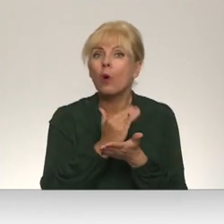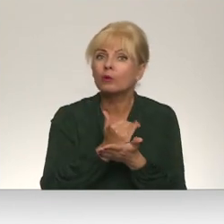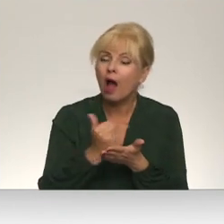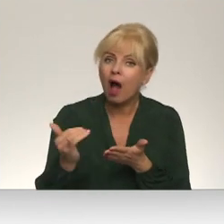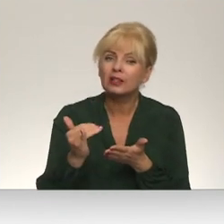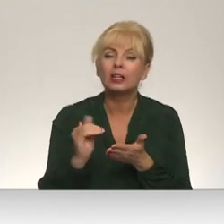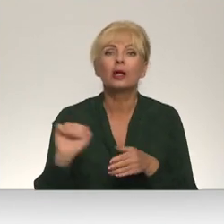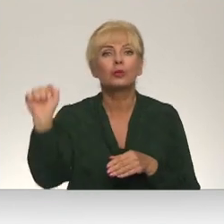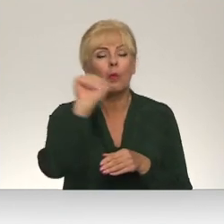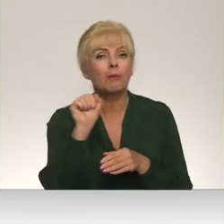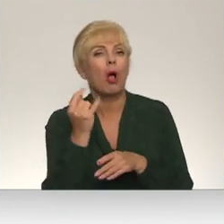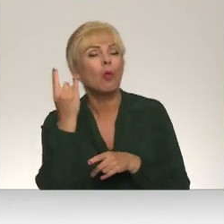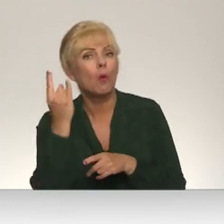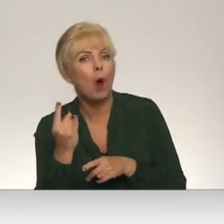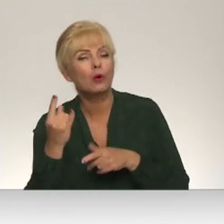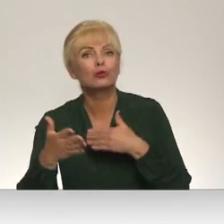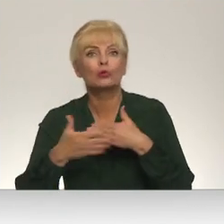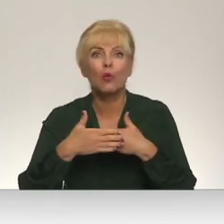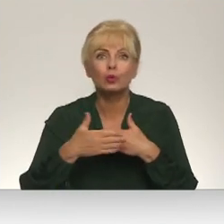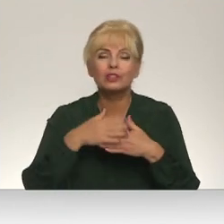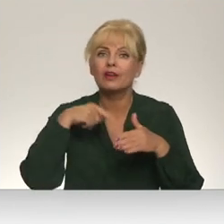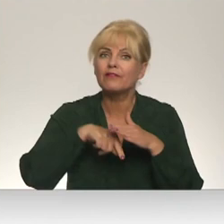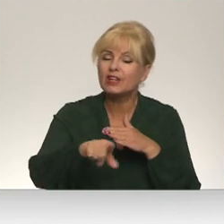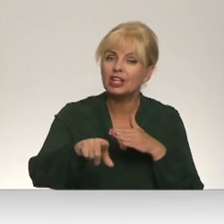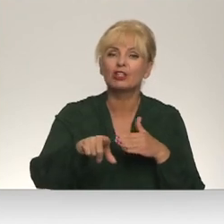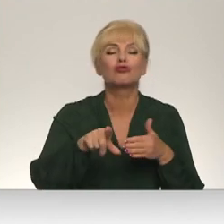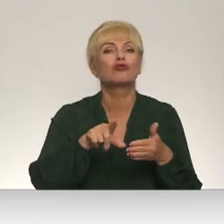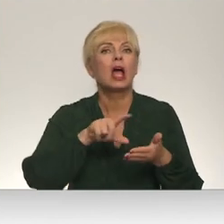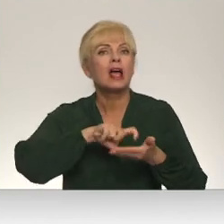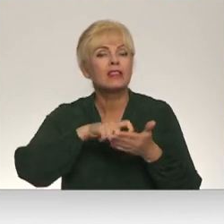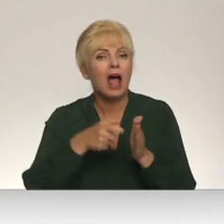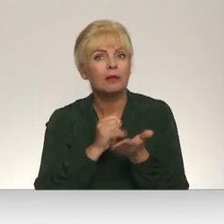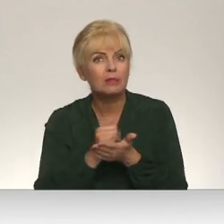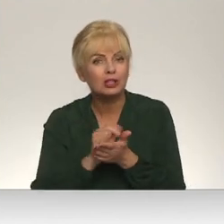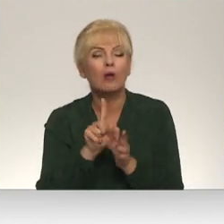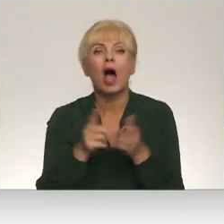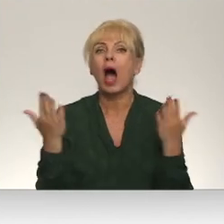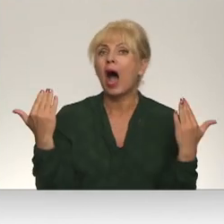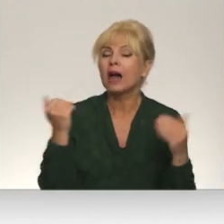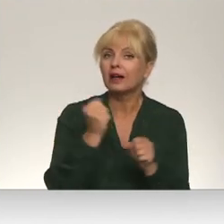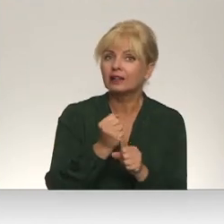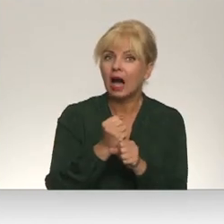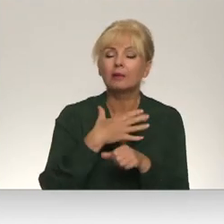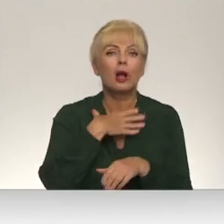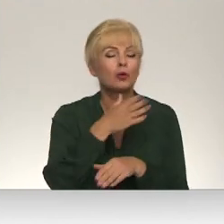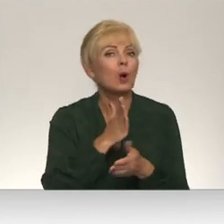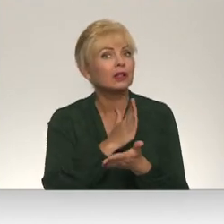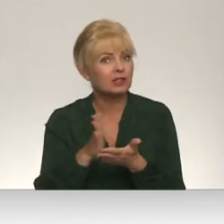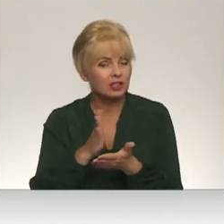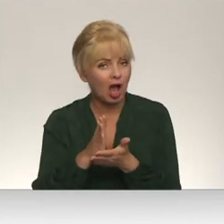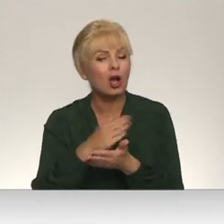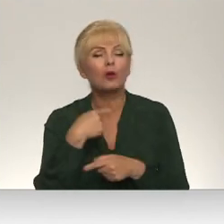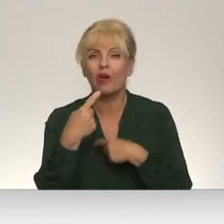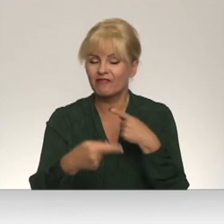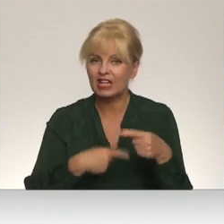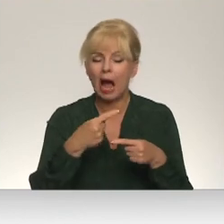logus, durvis un visas iekštelpas iztīrīt, un tie ir ārdarbi. Mums ir ļoti sakārtot patversmi parasti un